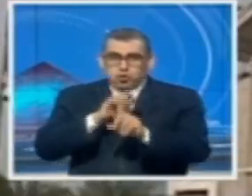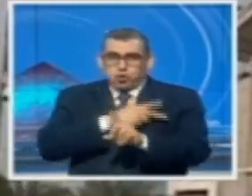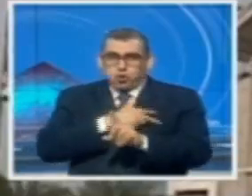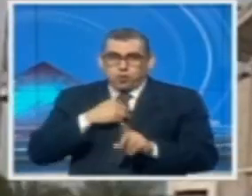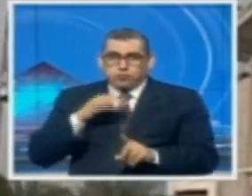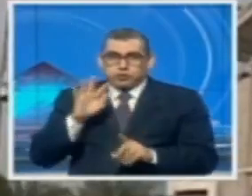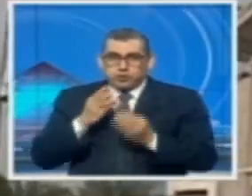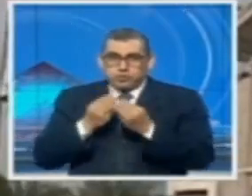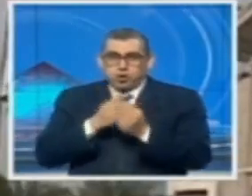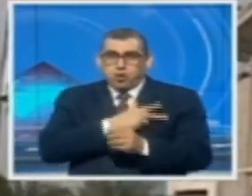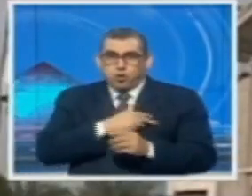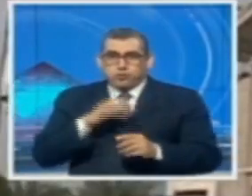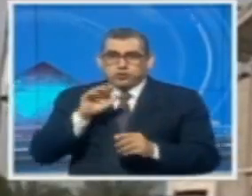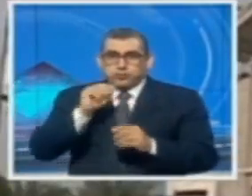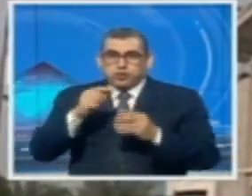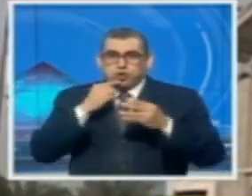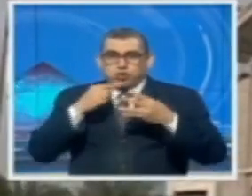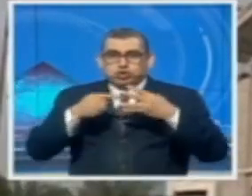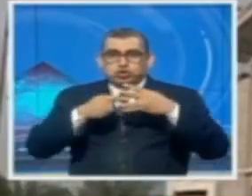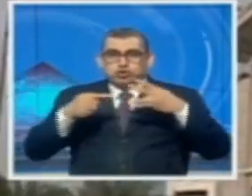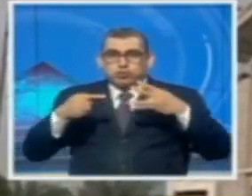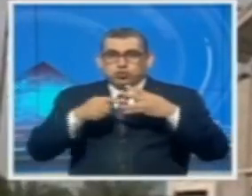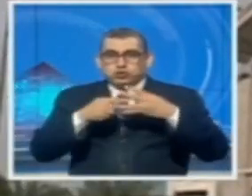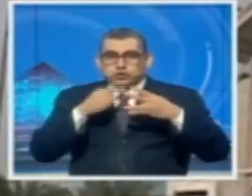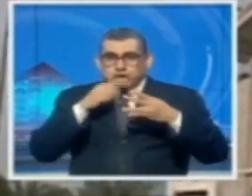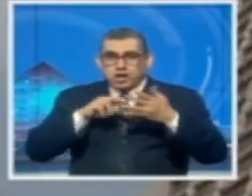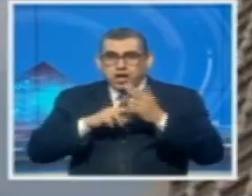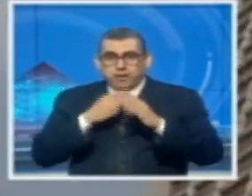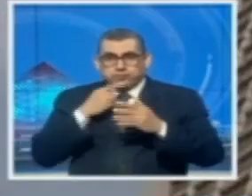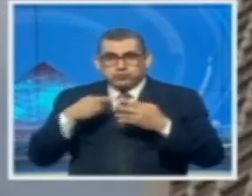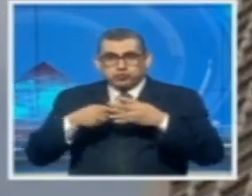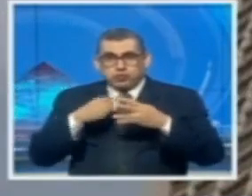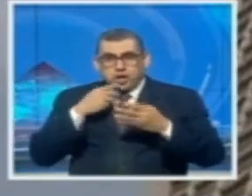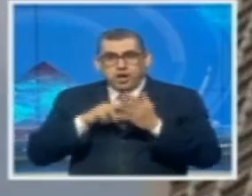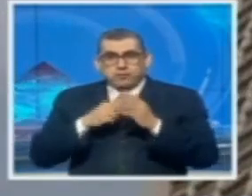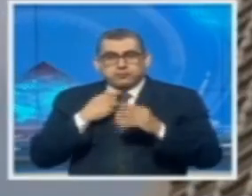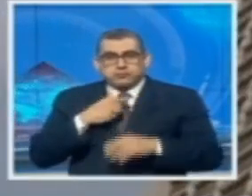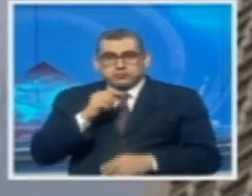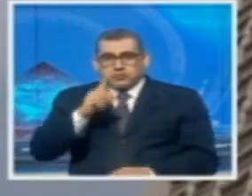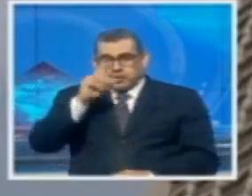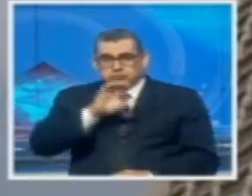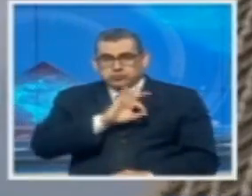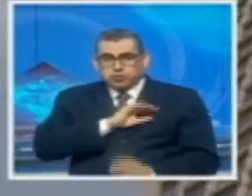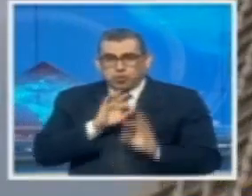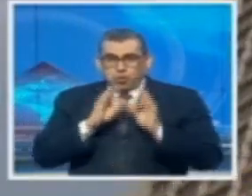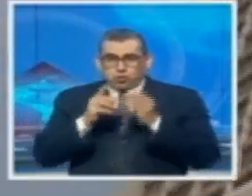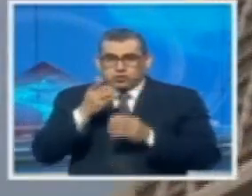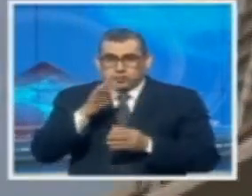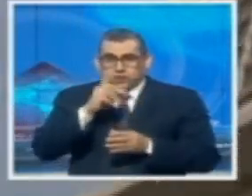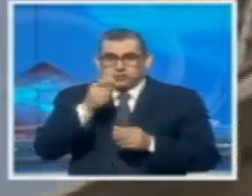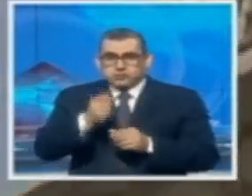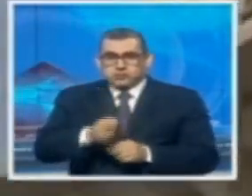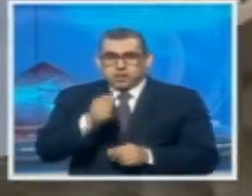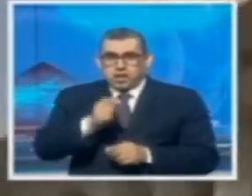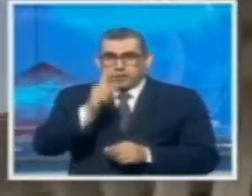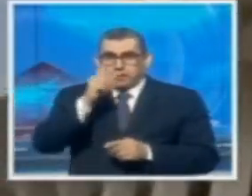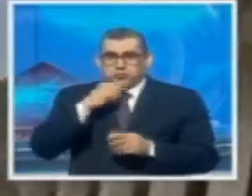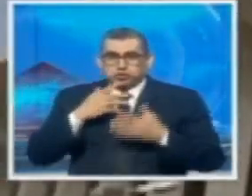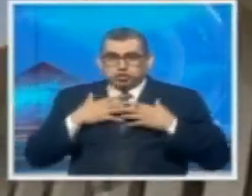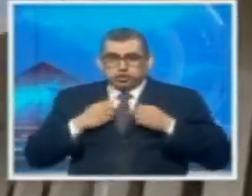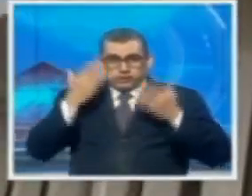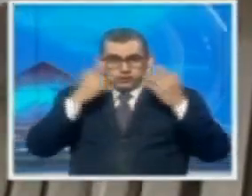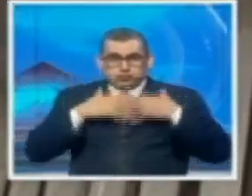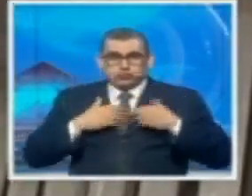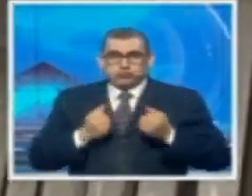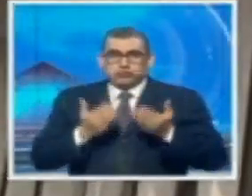مع حكومة وشعب جمهورية جيبوتي وتقديمها خالص التعازي لأسر الضحايا، متمنية الشفاء